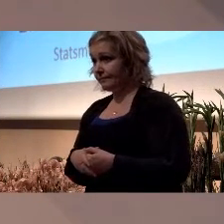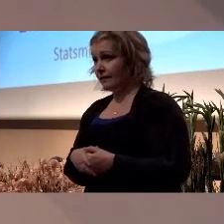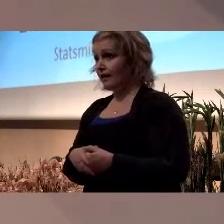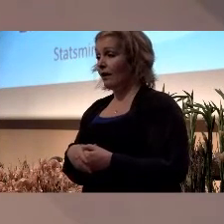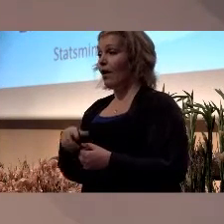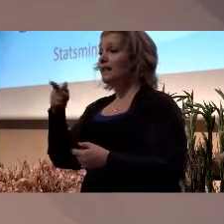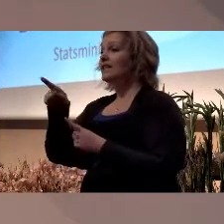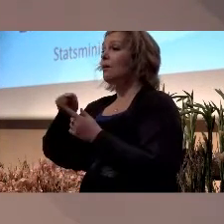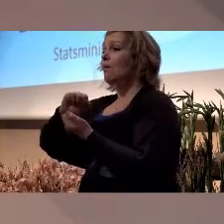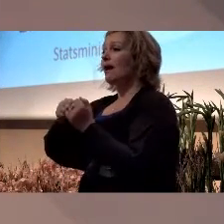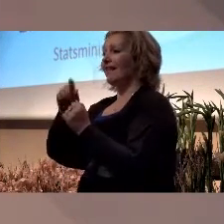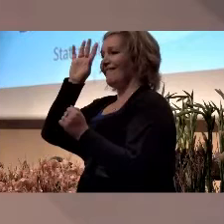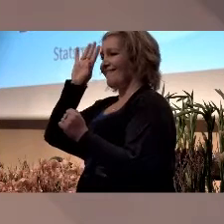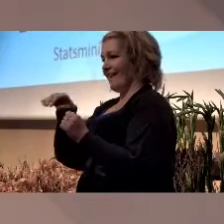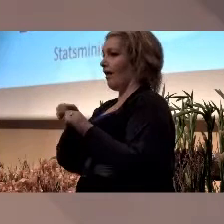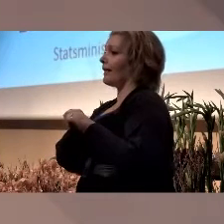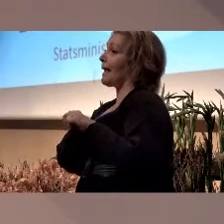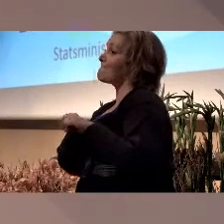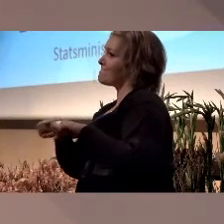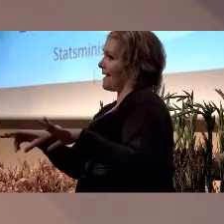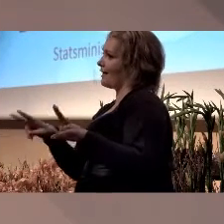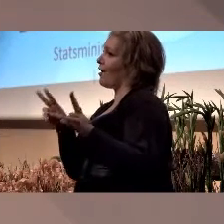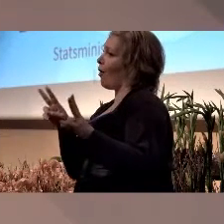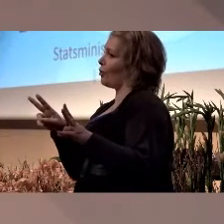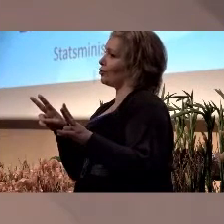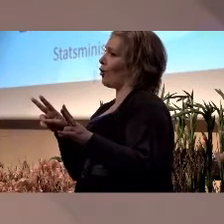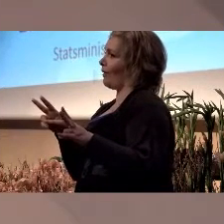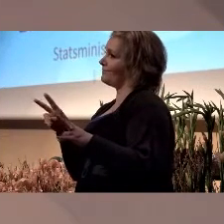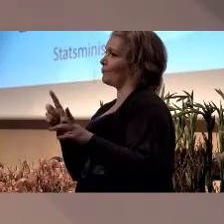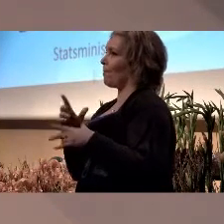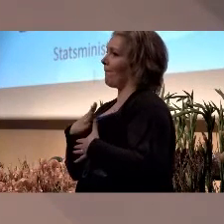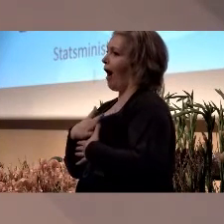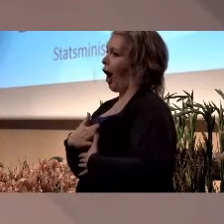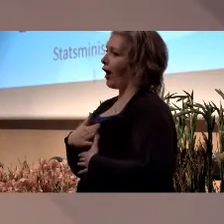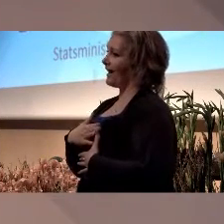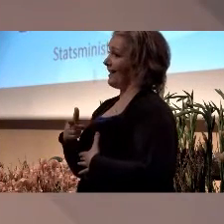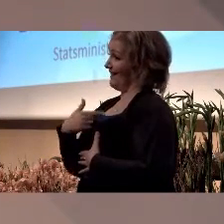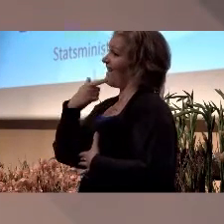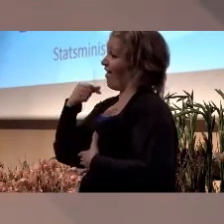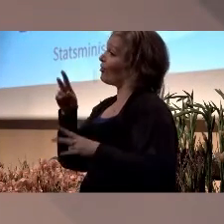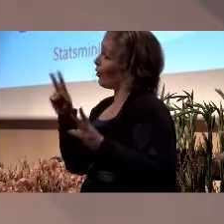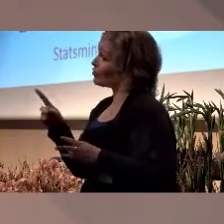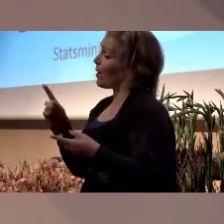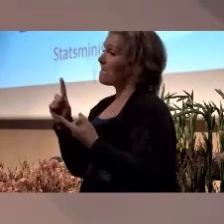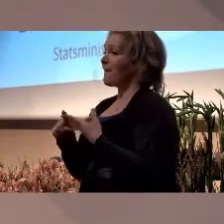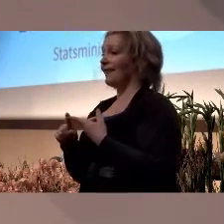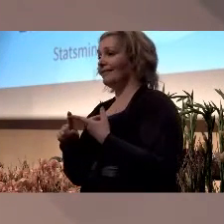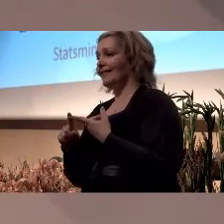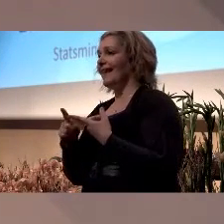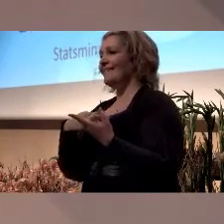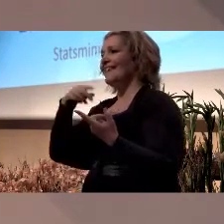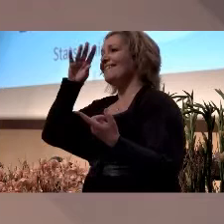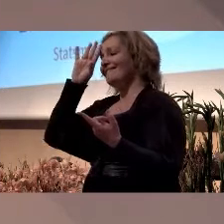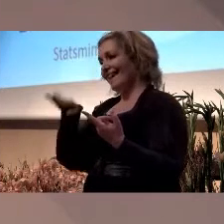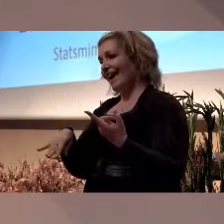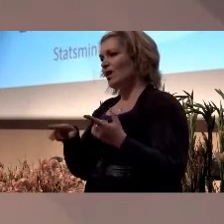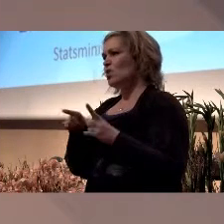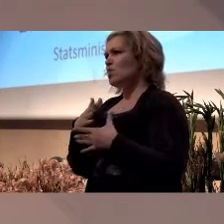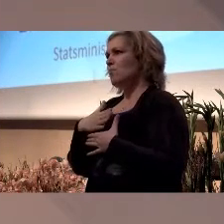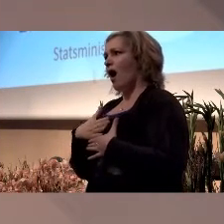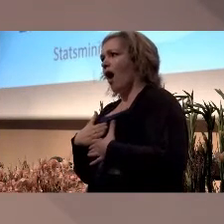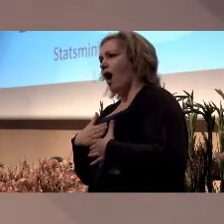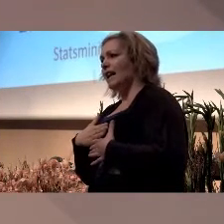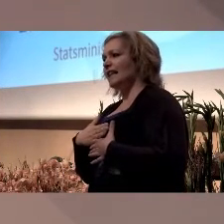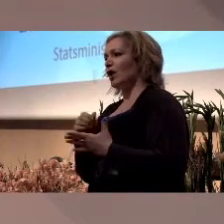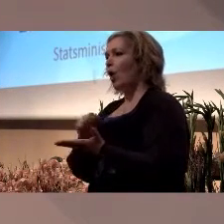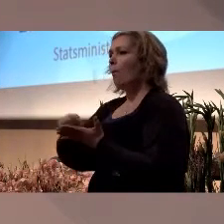Også vi som er politikere vet at medieoppslag ikke alltid er behagelige. Vi er vant til det også. Men vi vet at ubehagelige